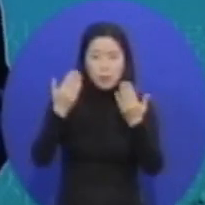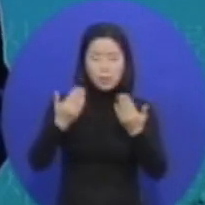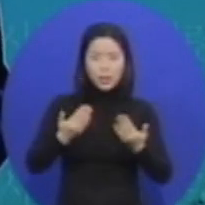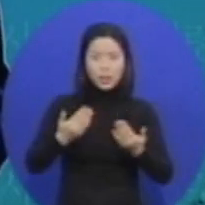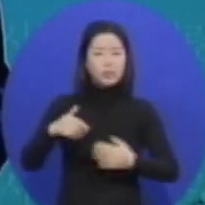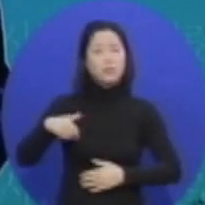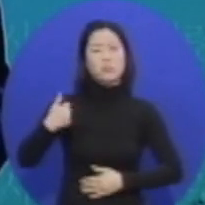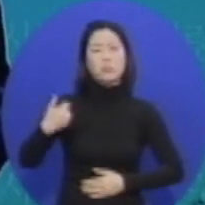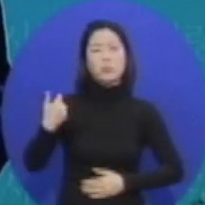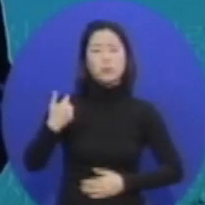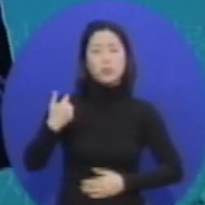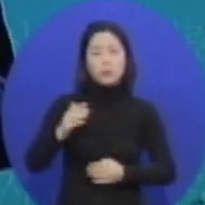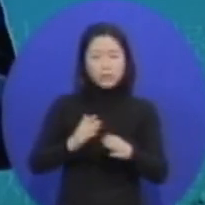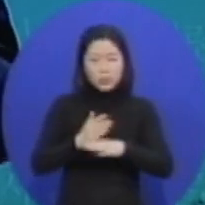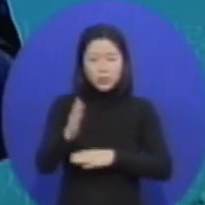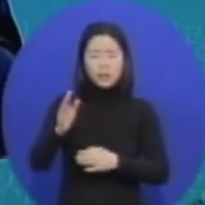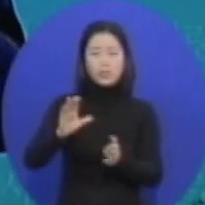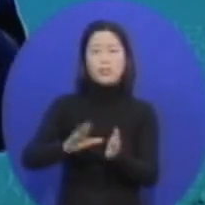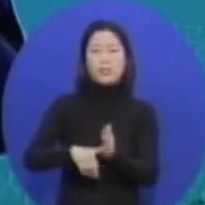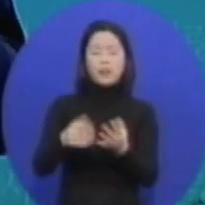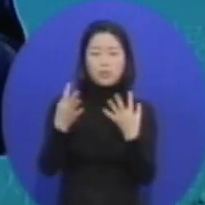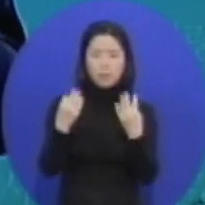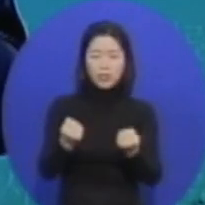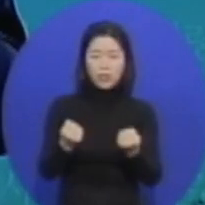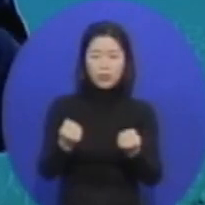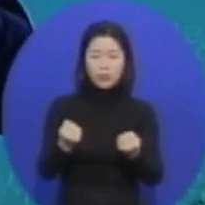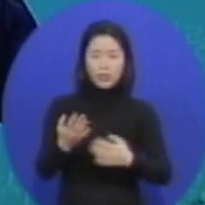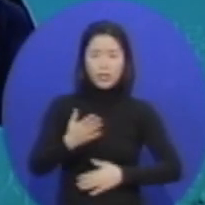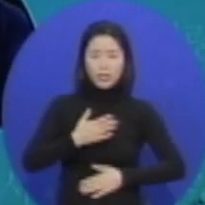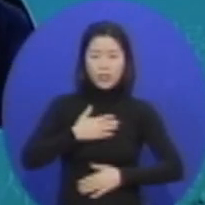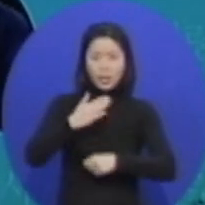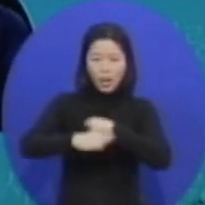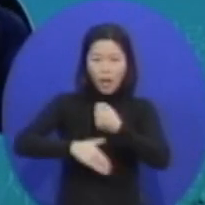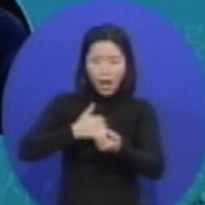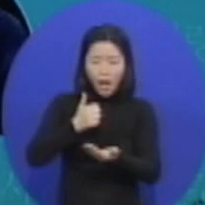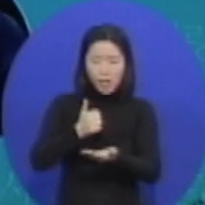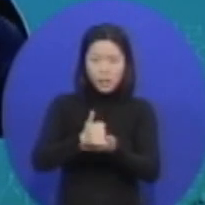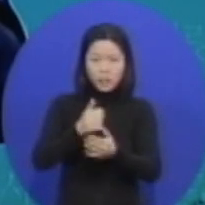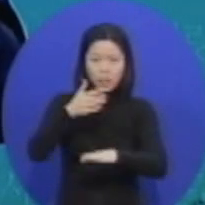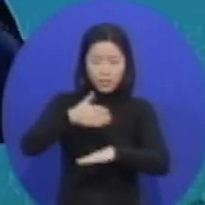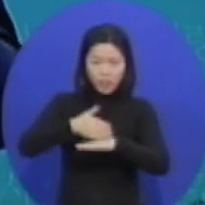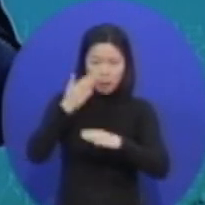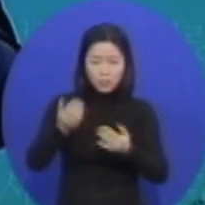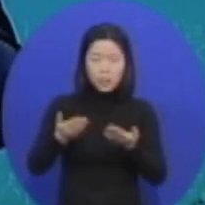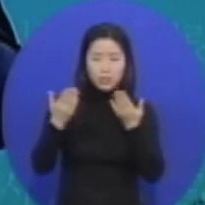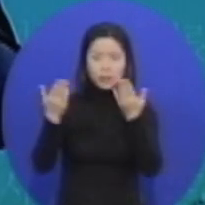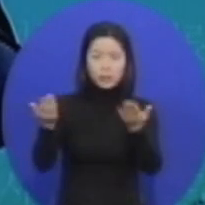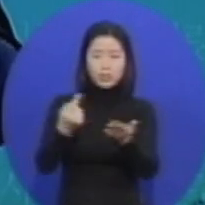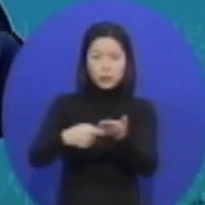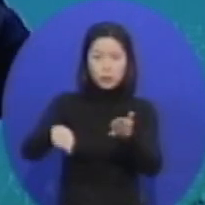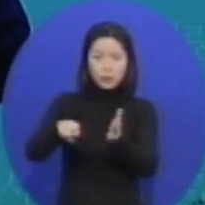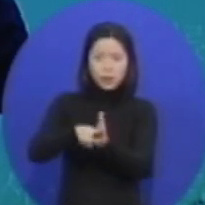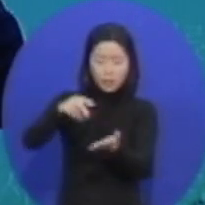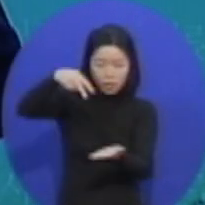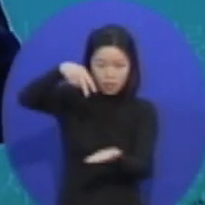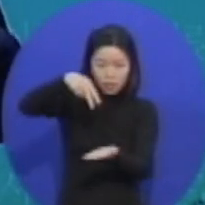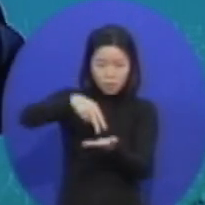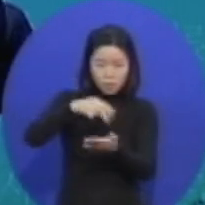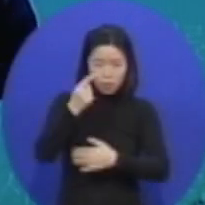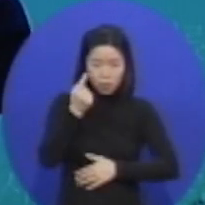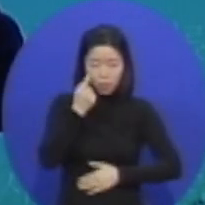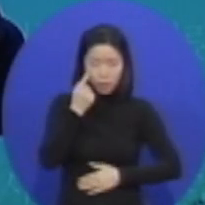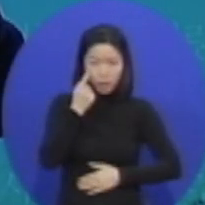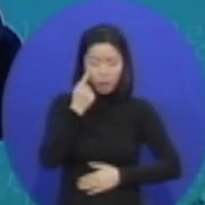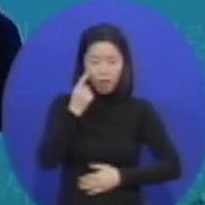일이 많습니다 내가 하나님께 감사를 드리려고 하나님 앞에서 보니까 하나님이 오히려